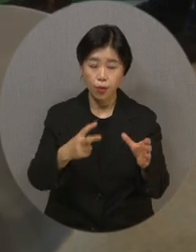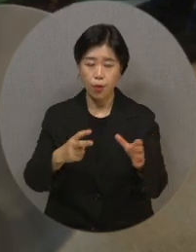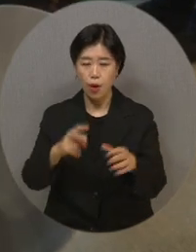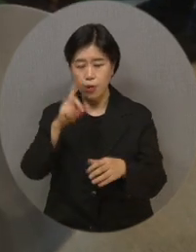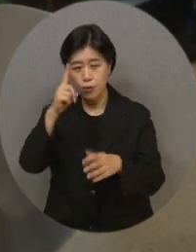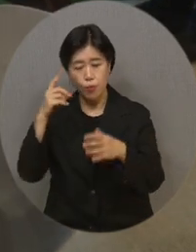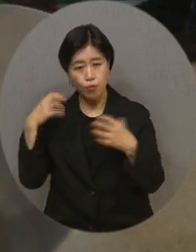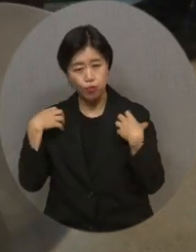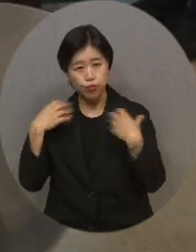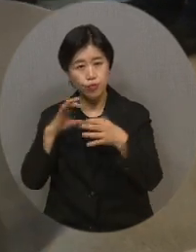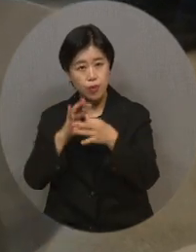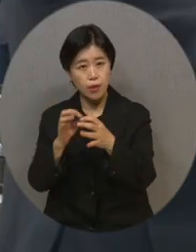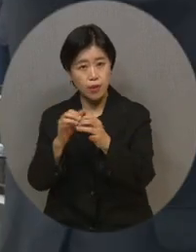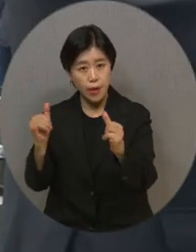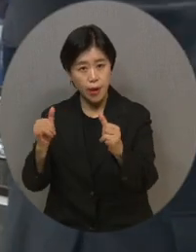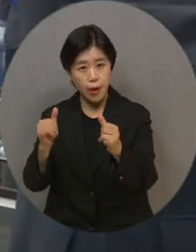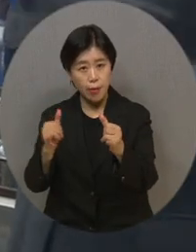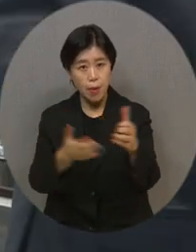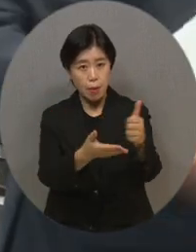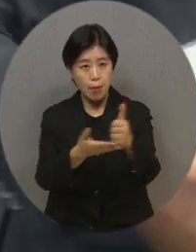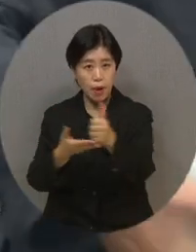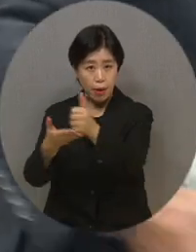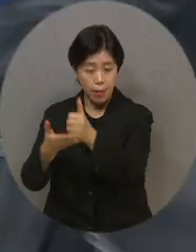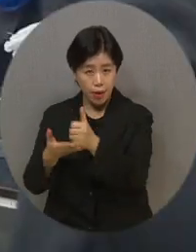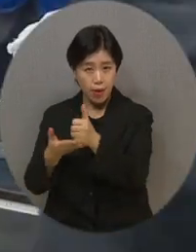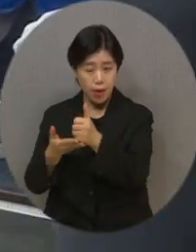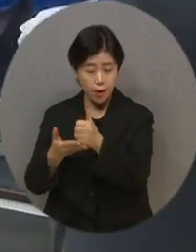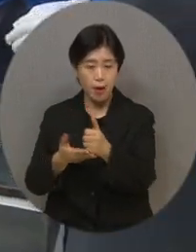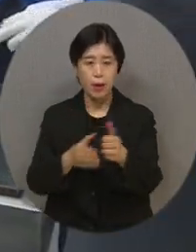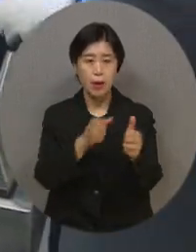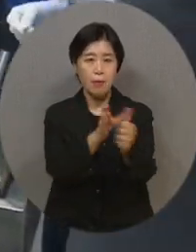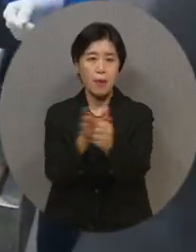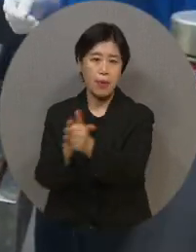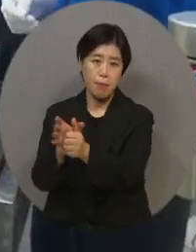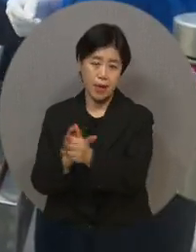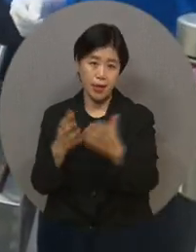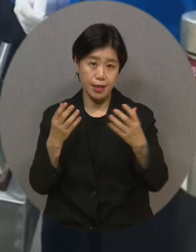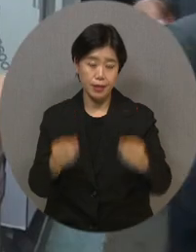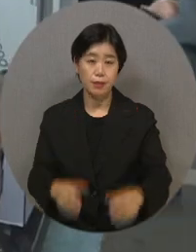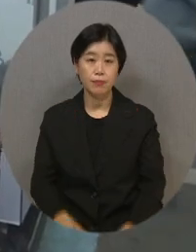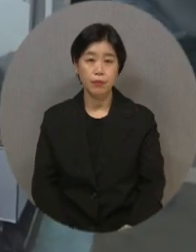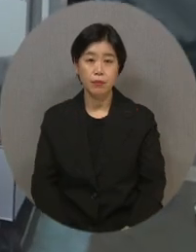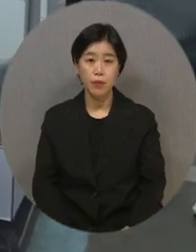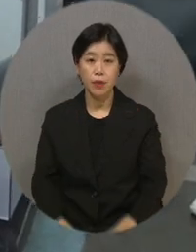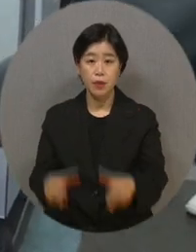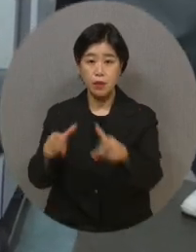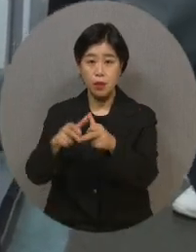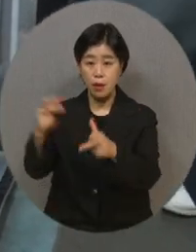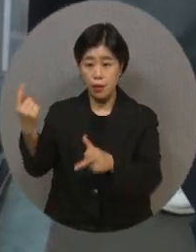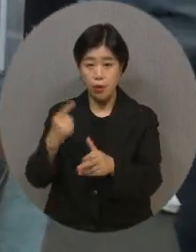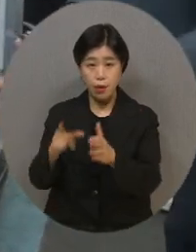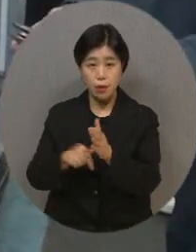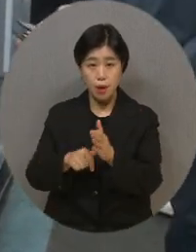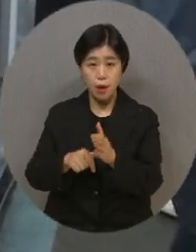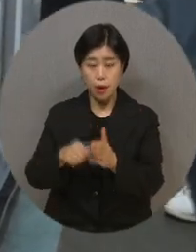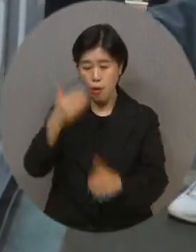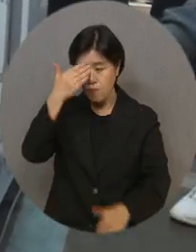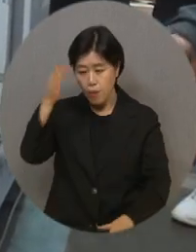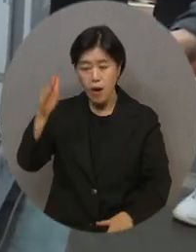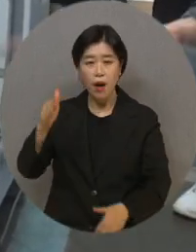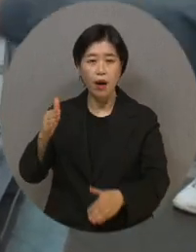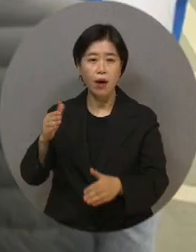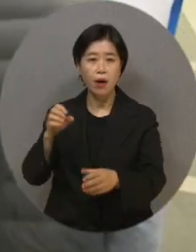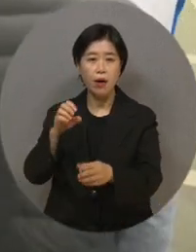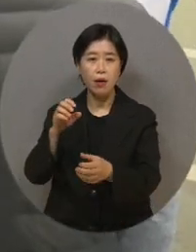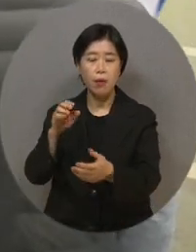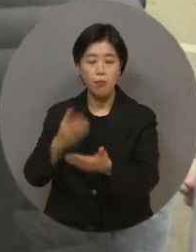초청하여 장애인에게는 호떡을 무료로 나눠주고 판매한 수익금으로는 쌀을 구매해 지역의 장애인